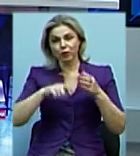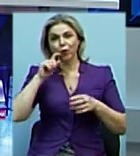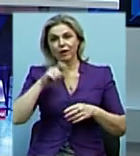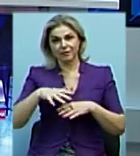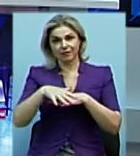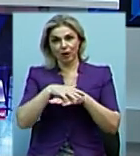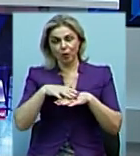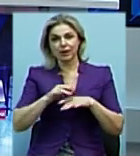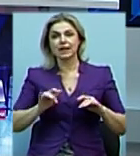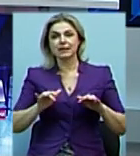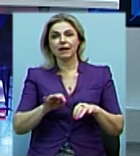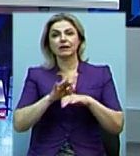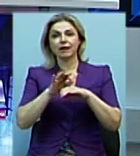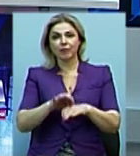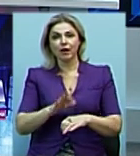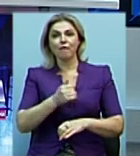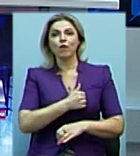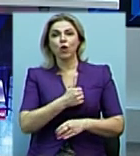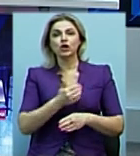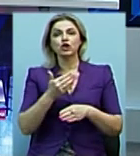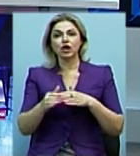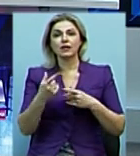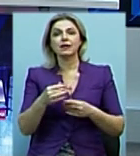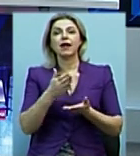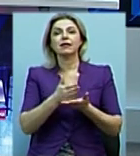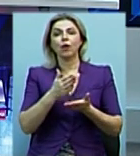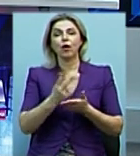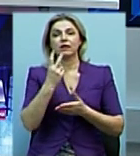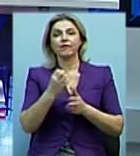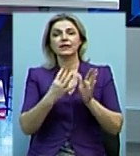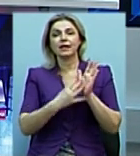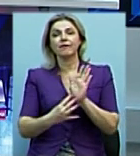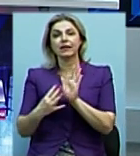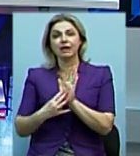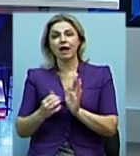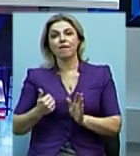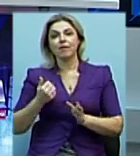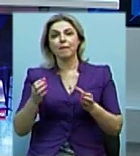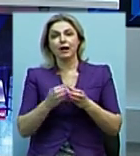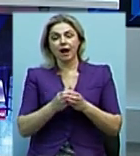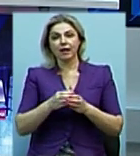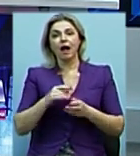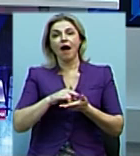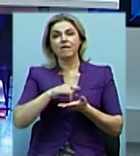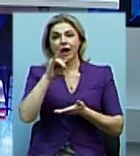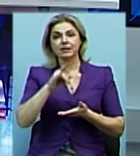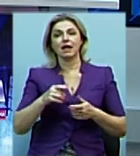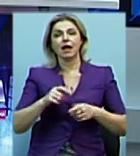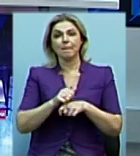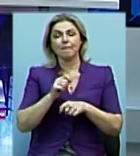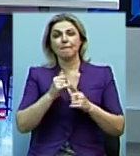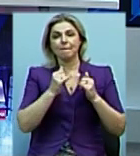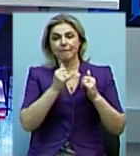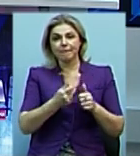народові. Захід відбувся у військовій частині, де дислокується 299-та бригада тактичної авіації імені генерал-лейтенанта